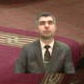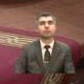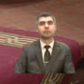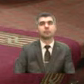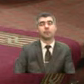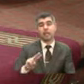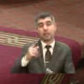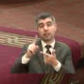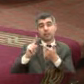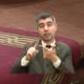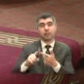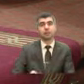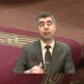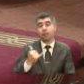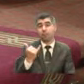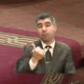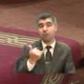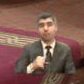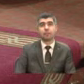النقطة الثانية وهي مهمة،